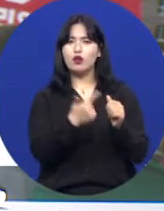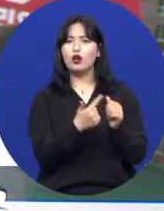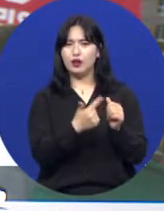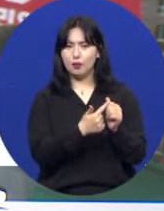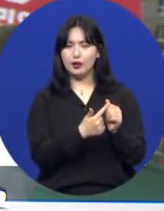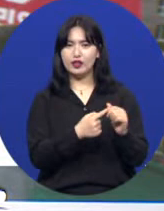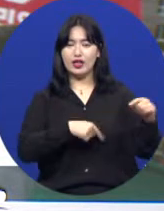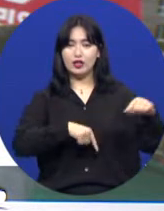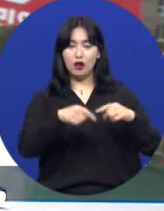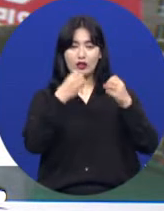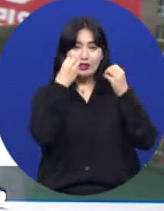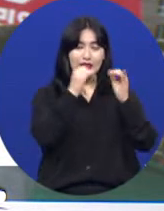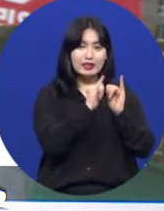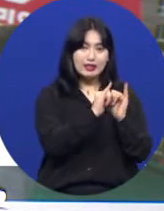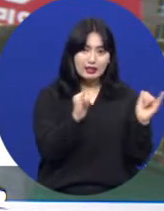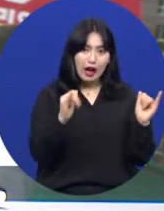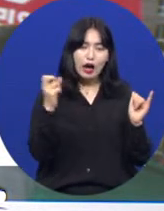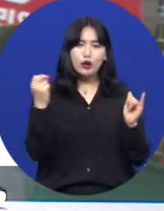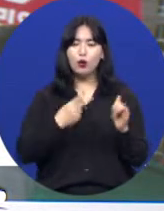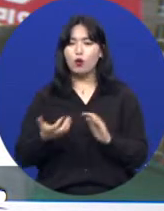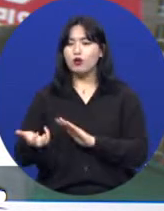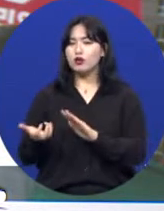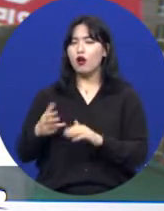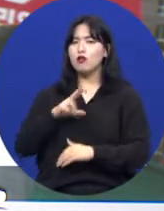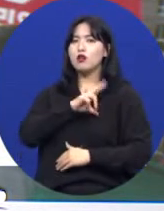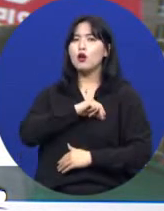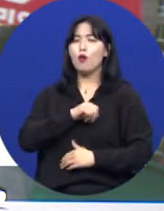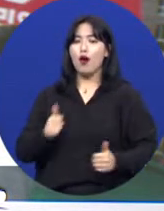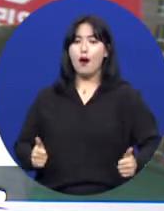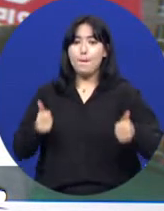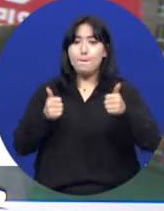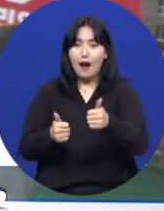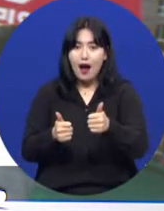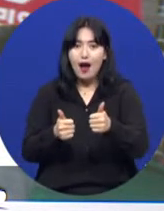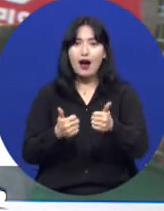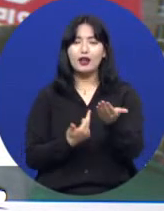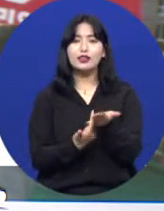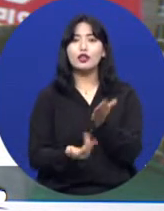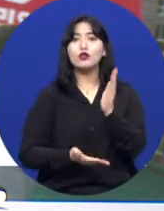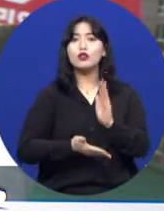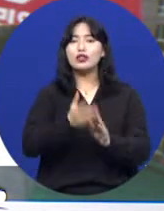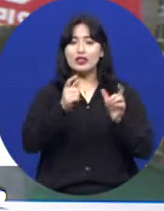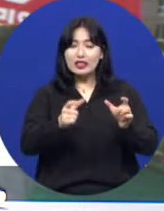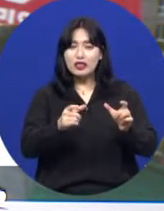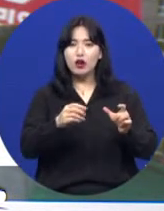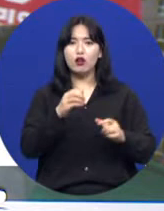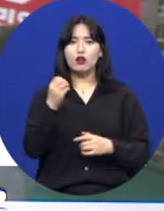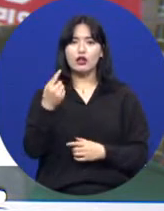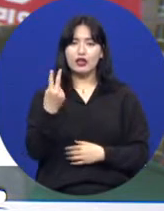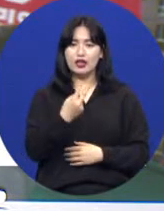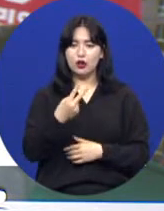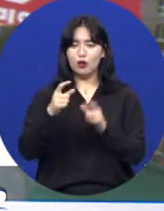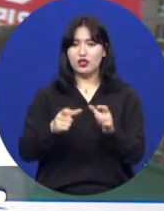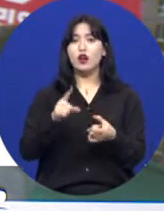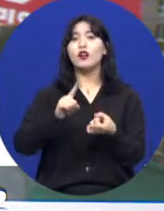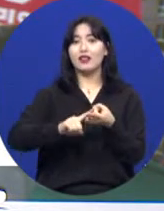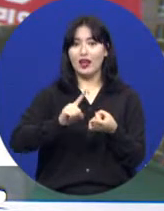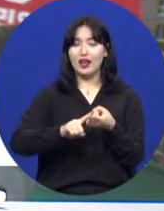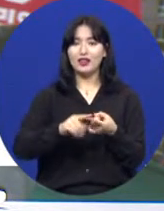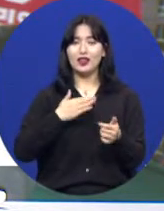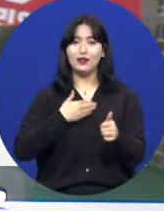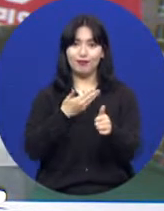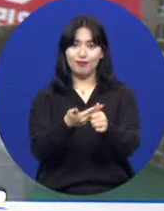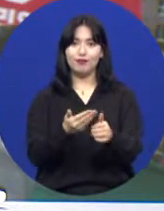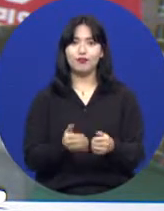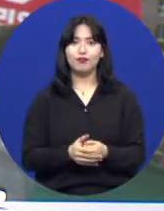정치 신인과 전직 도의원이 정면 승부를 펼치고 있는 제주시 2도 2동 을 선거구로 가보겠습니다.